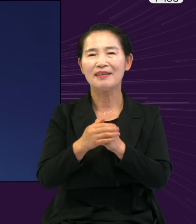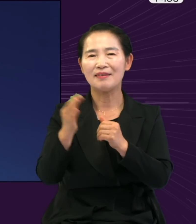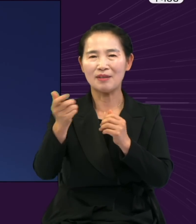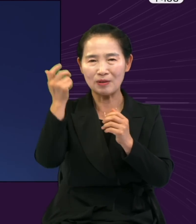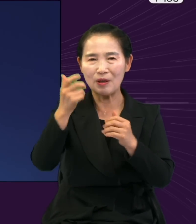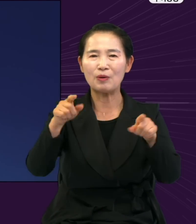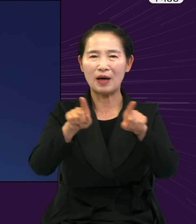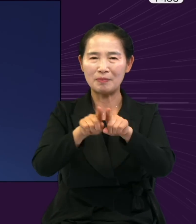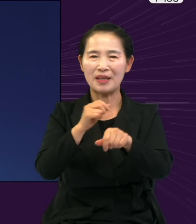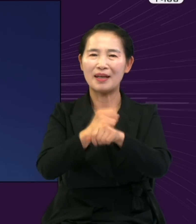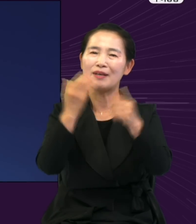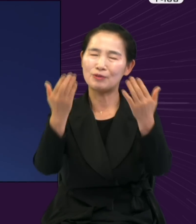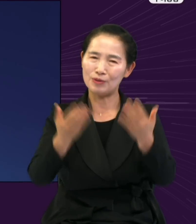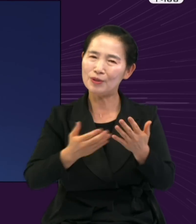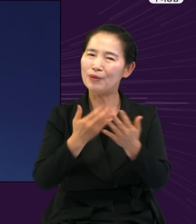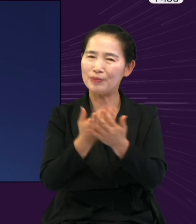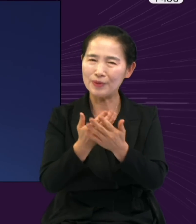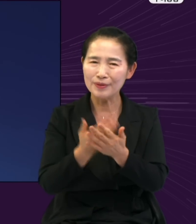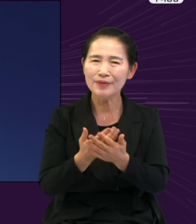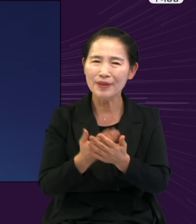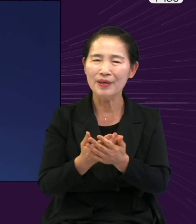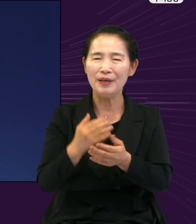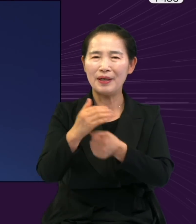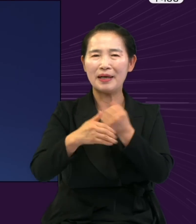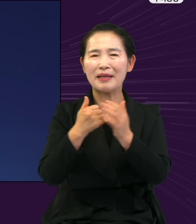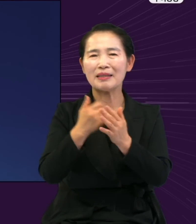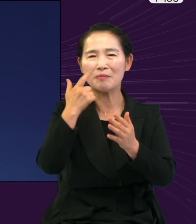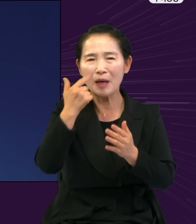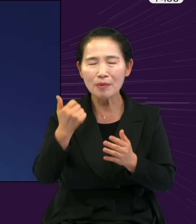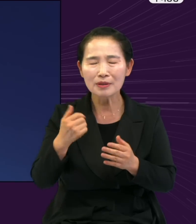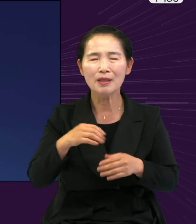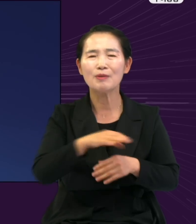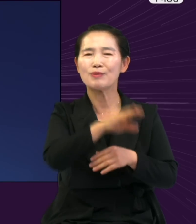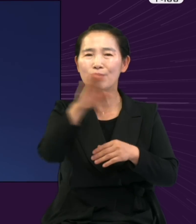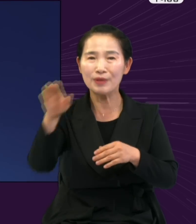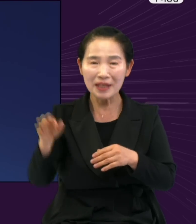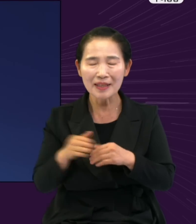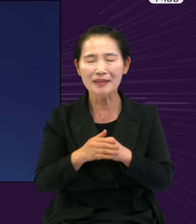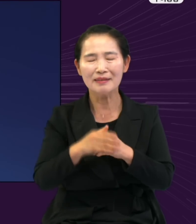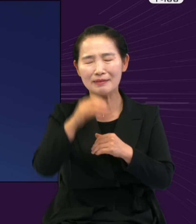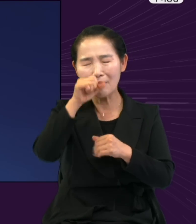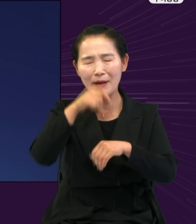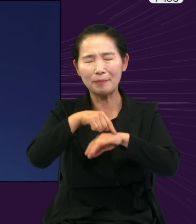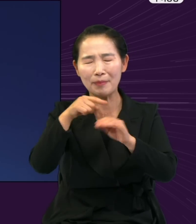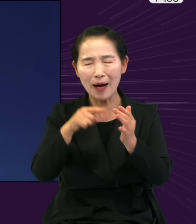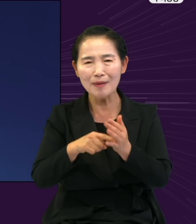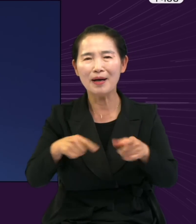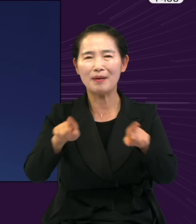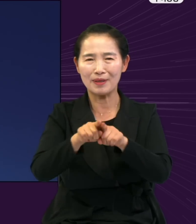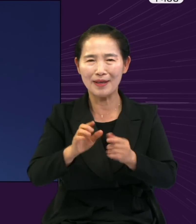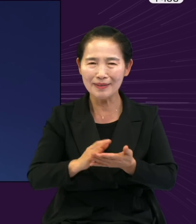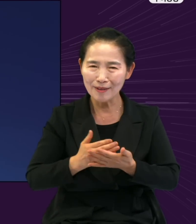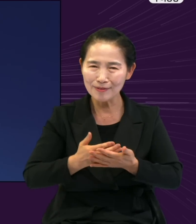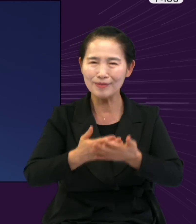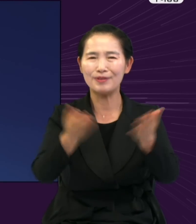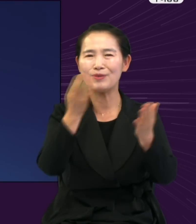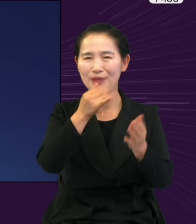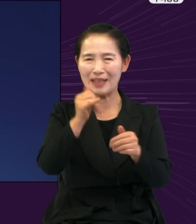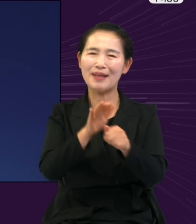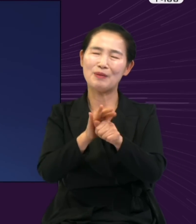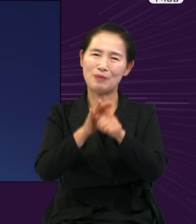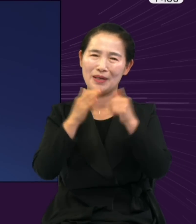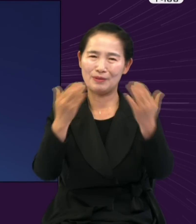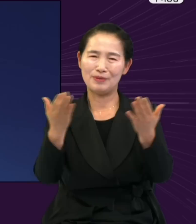원합니다. 우리 마음, 내 마음, 하나님께서 주신 그 선한 마음 함께 나누는 귀한 시간 되게 하여 주시기 원하고, 또